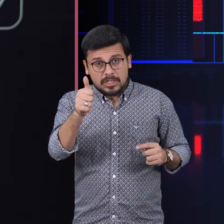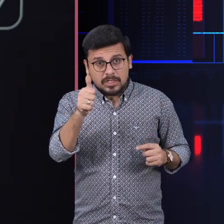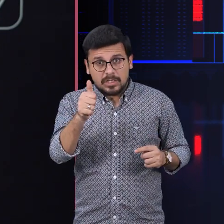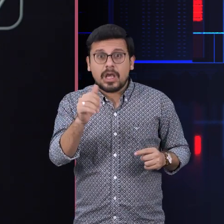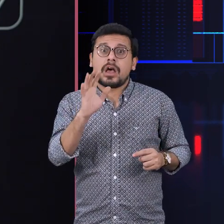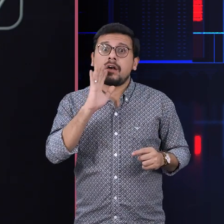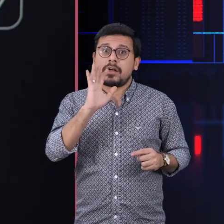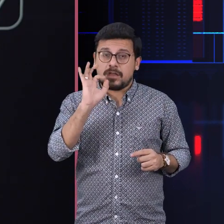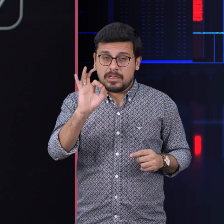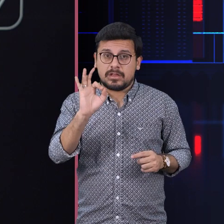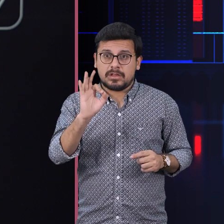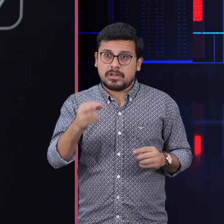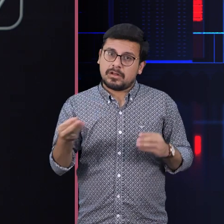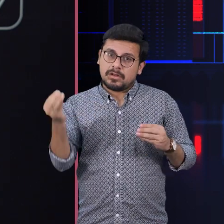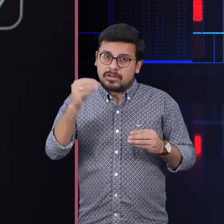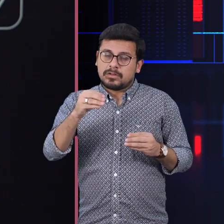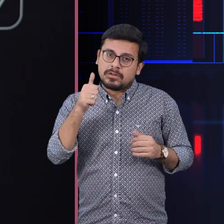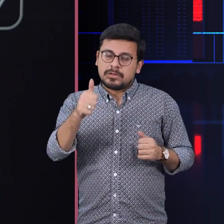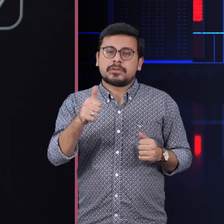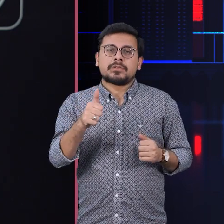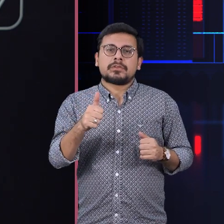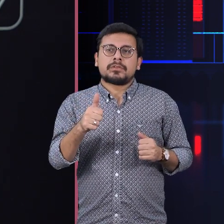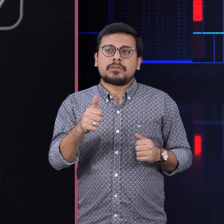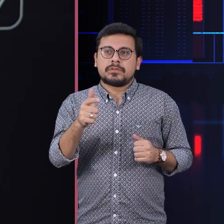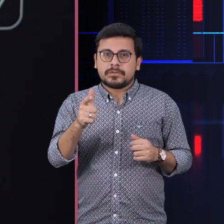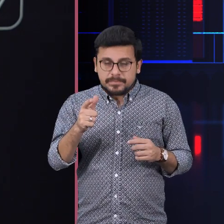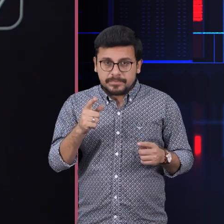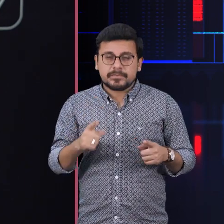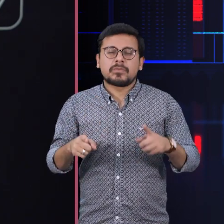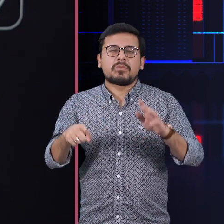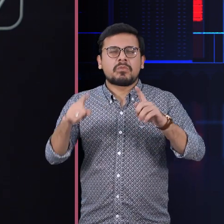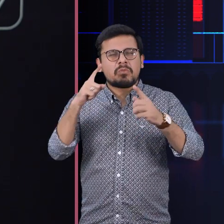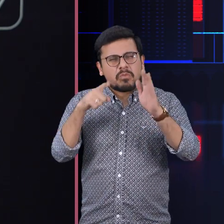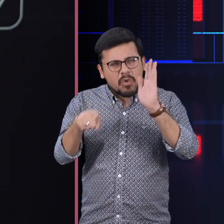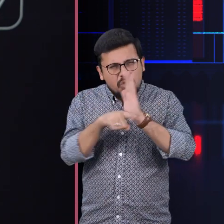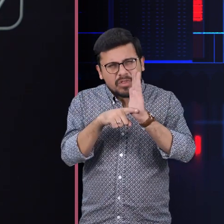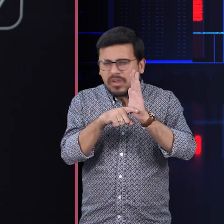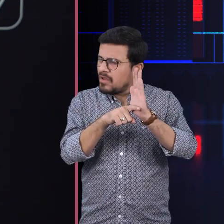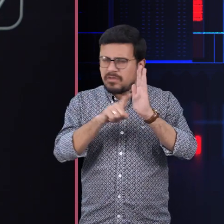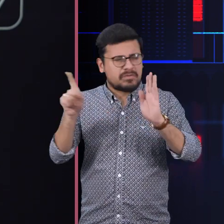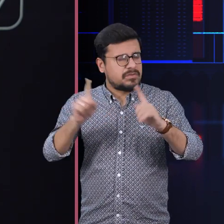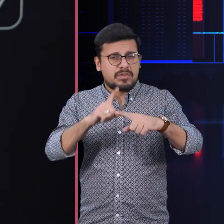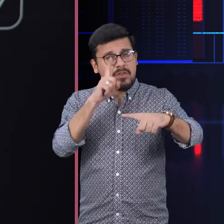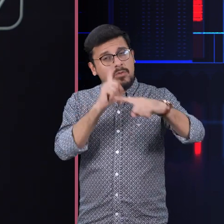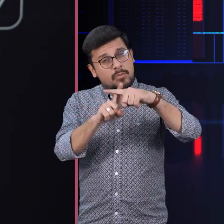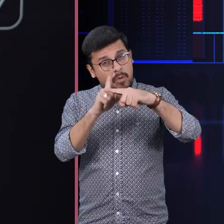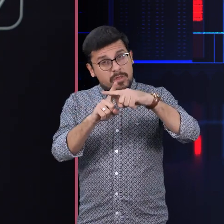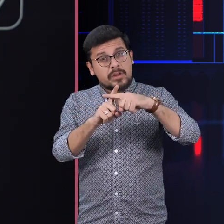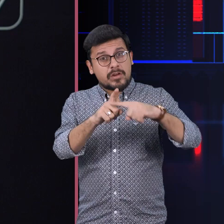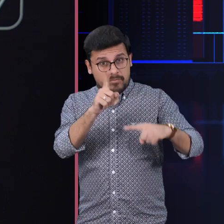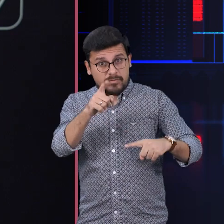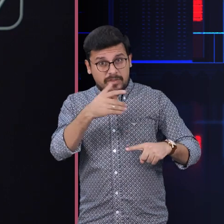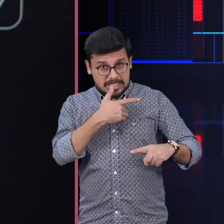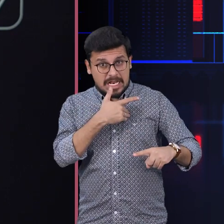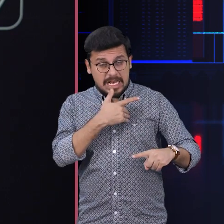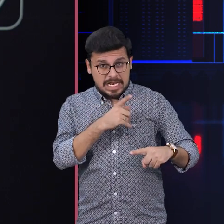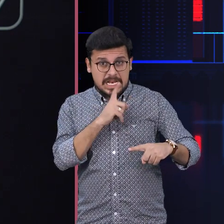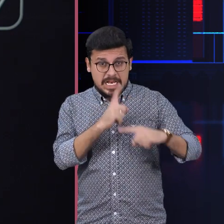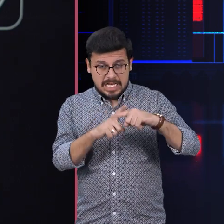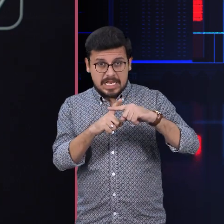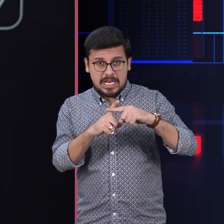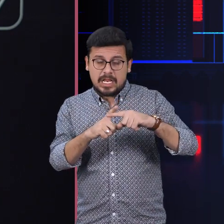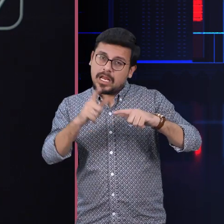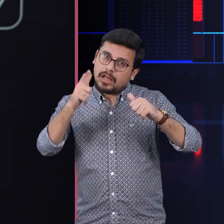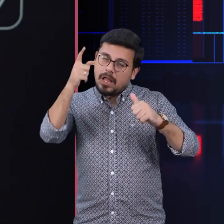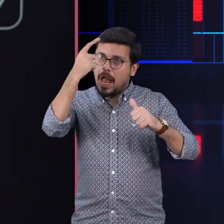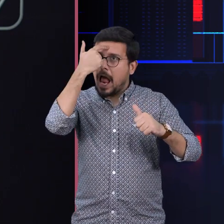ٹو بی کائنڈ. لاٹ آف پیپل دے آسک می دس کویسچن ایون. سو میں اگر ایک اس بات پہ ایک مجھے